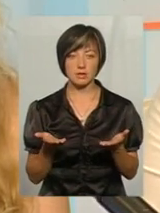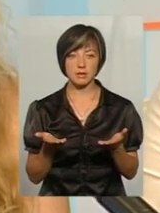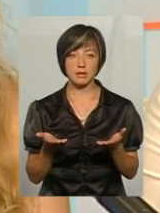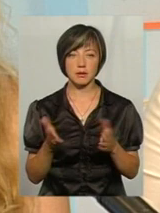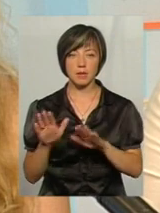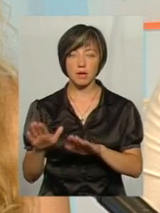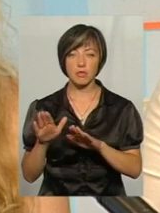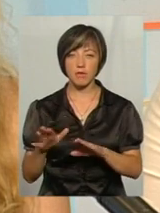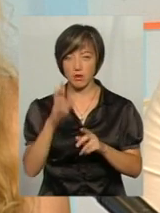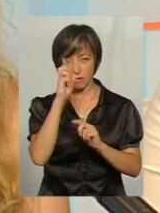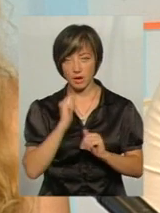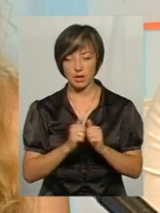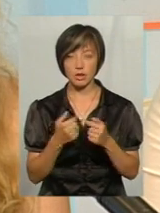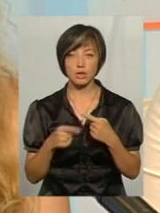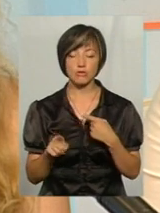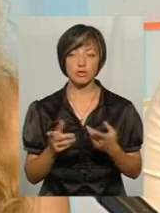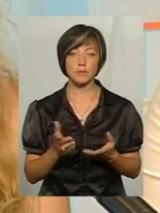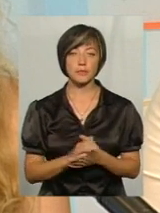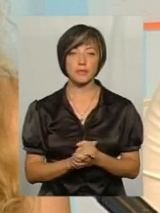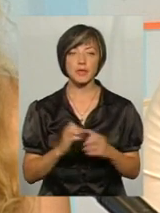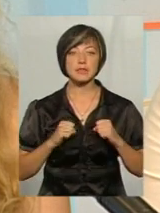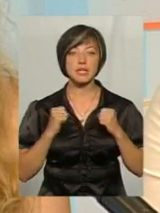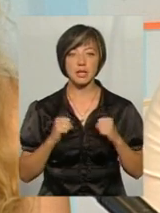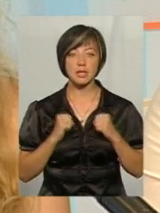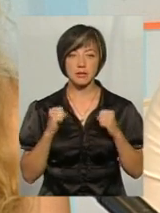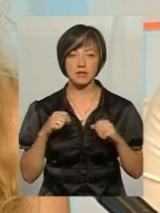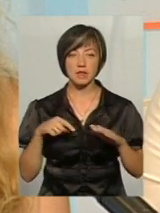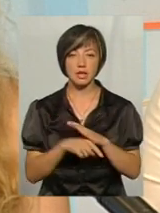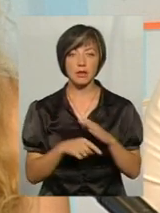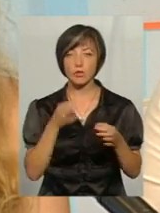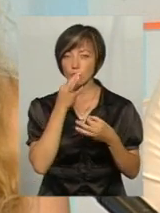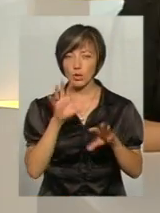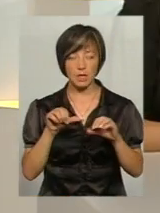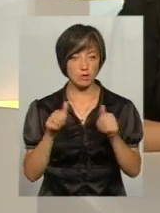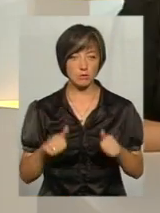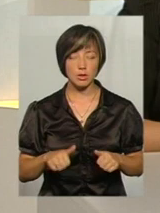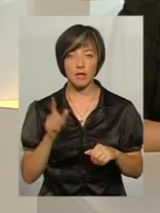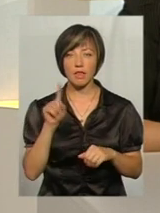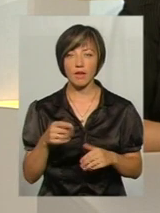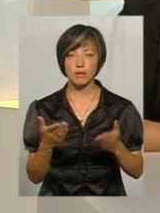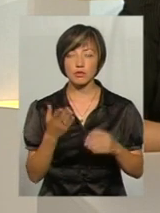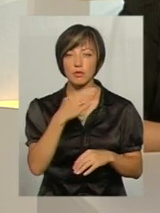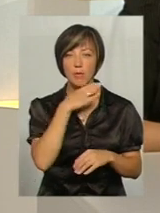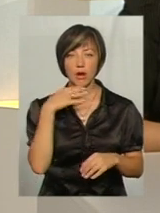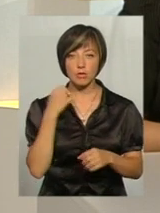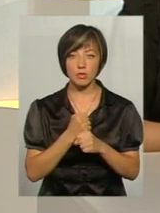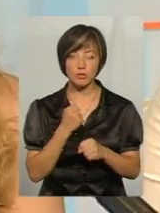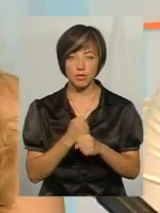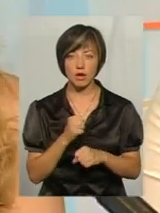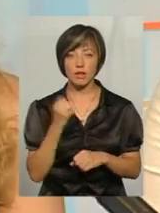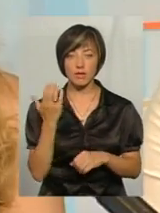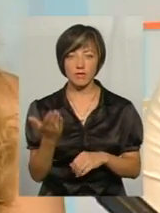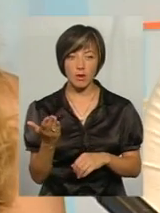перебування в тій країні чи іншій. Старайтеся втекти в будь-який спосіб. Навіть якщо ви багато працювали там і